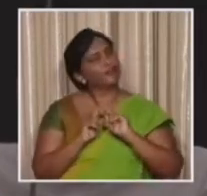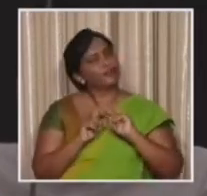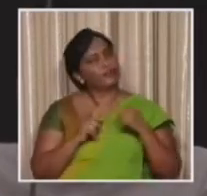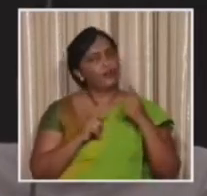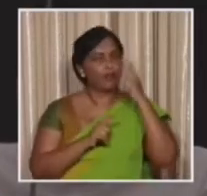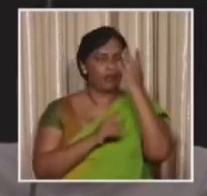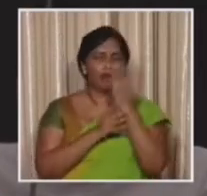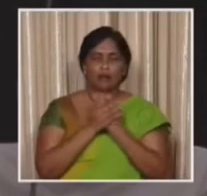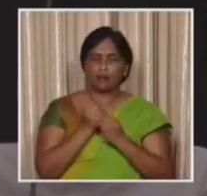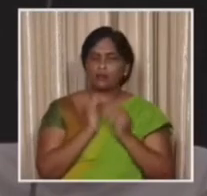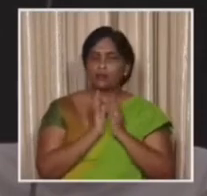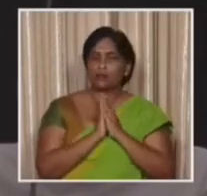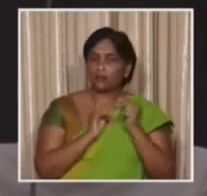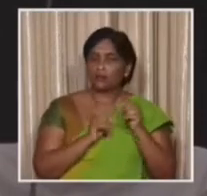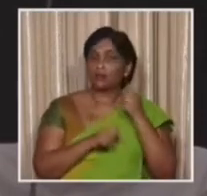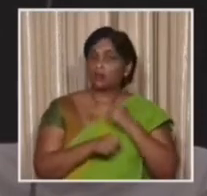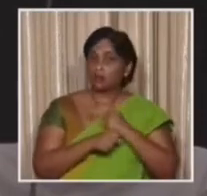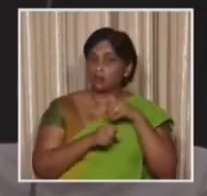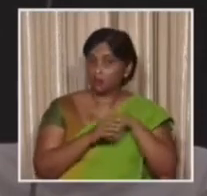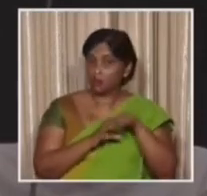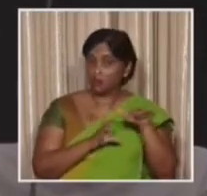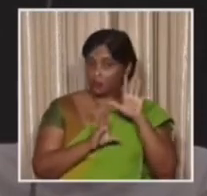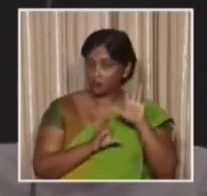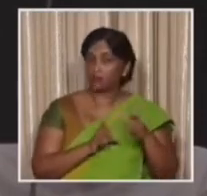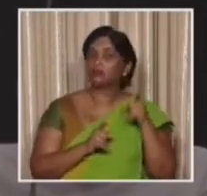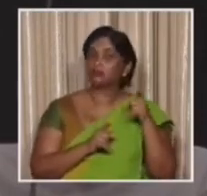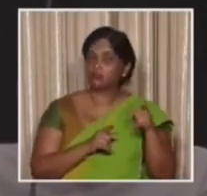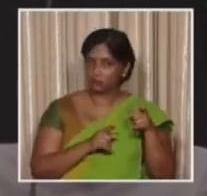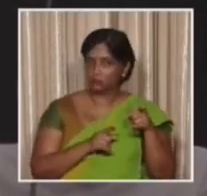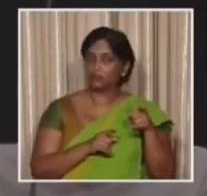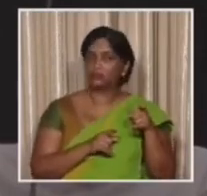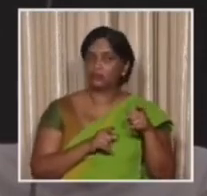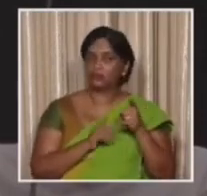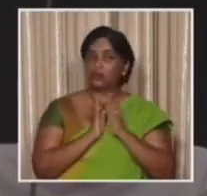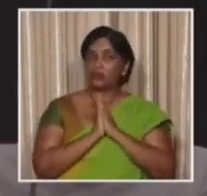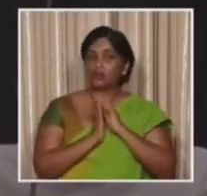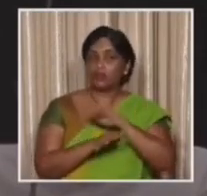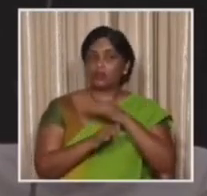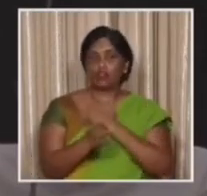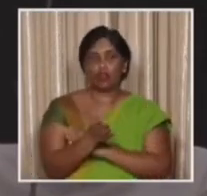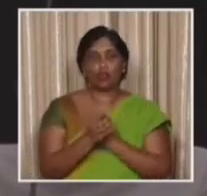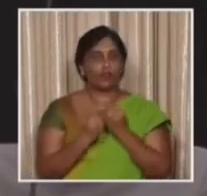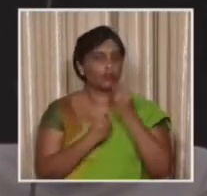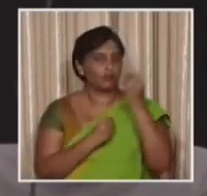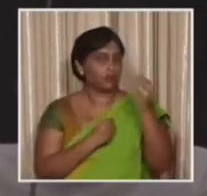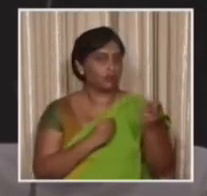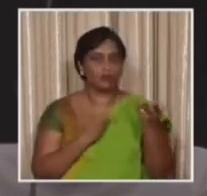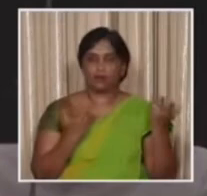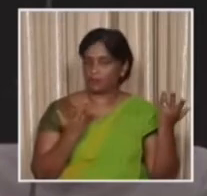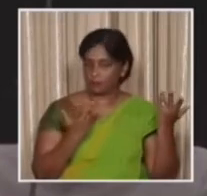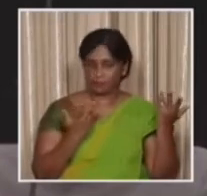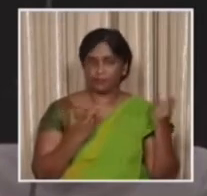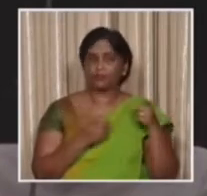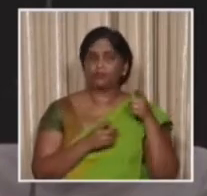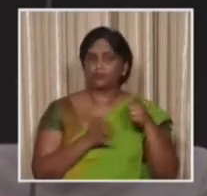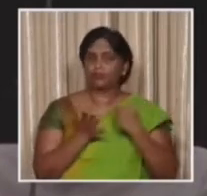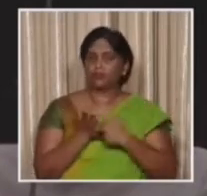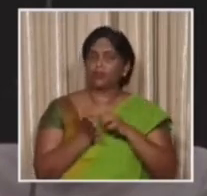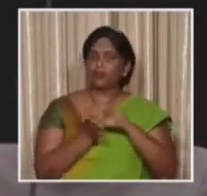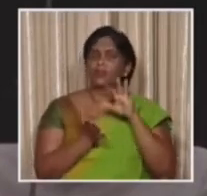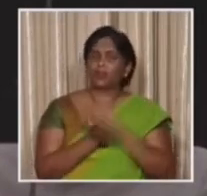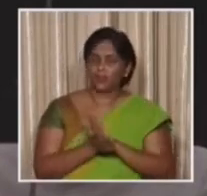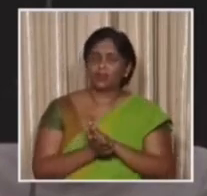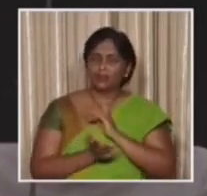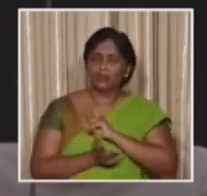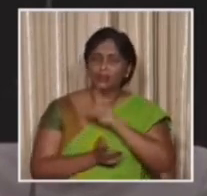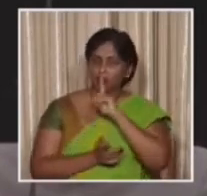சாதாரணமாக வழிபாட்டு தலம் நடத்துபவர்கள் இத்தனை வருடங்களுக்கு லீஸ் எடுப்பதற்கான பணம் எனவே தயவு செய்து இப்பொழுது நான் அமைச்சரிடம் கேட்கின்றேன், இந்த